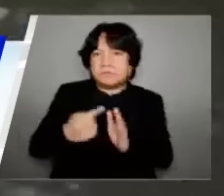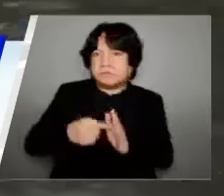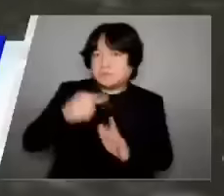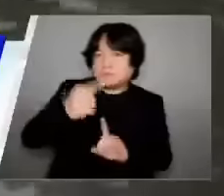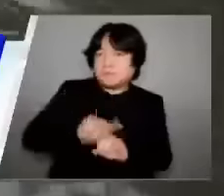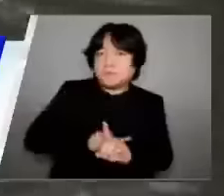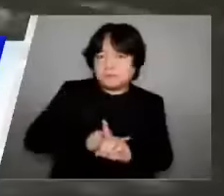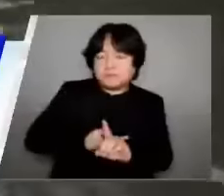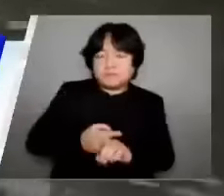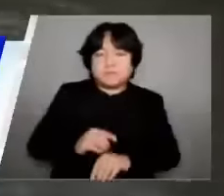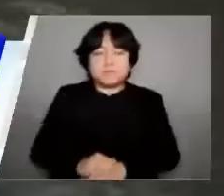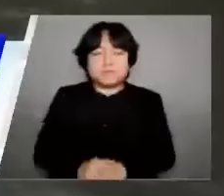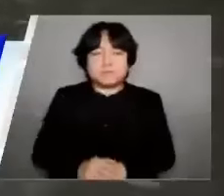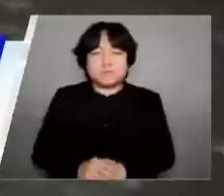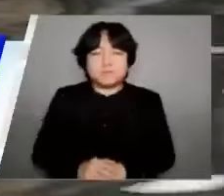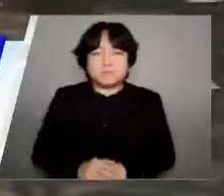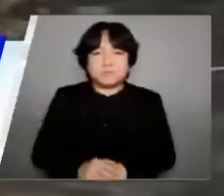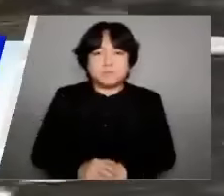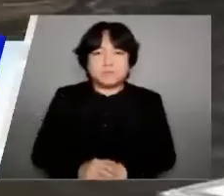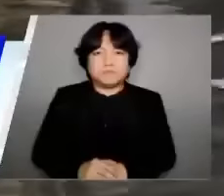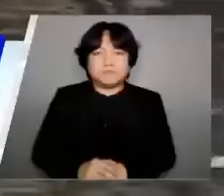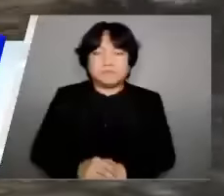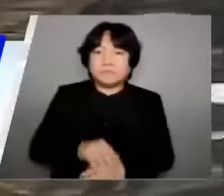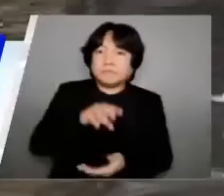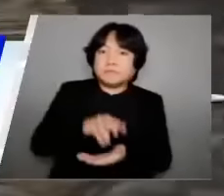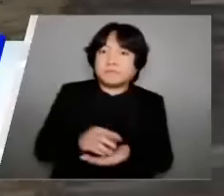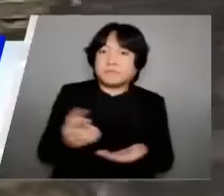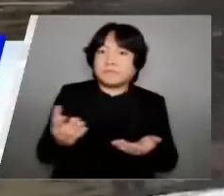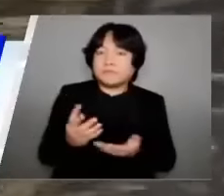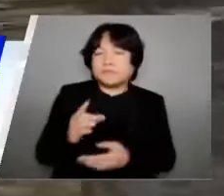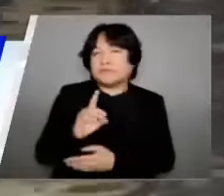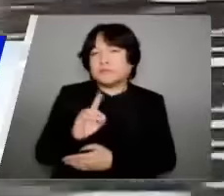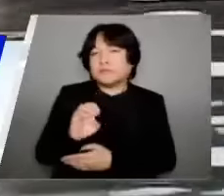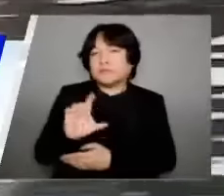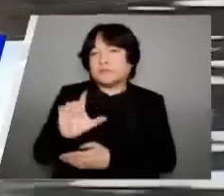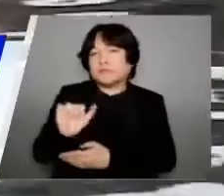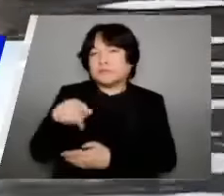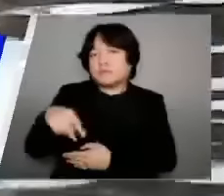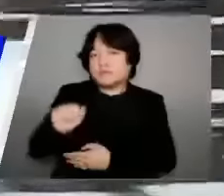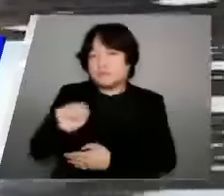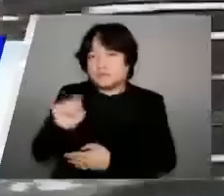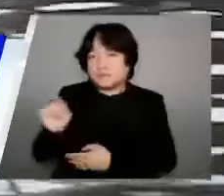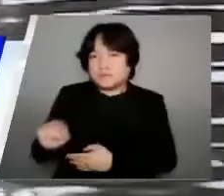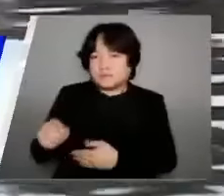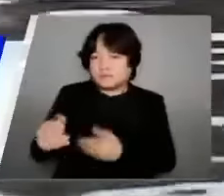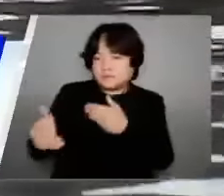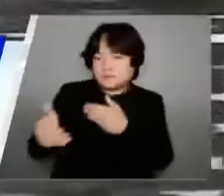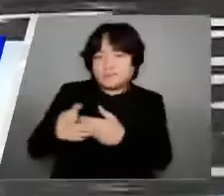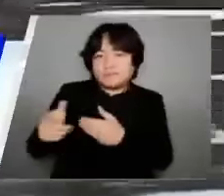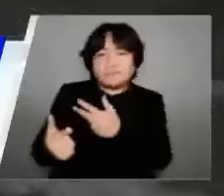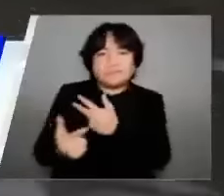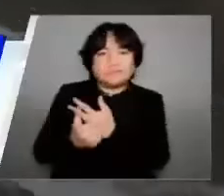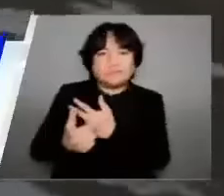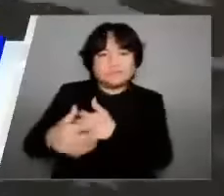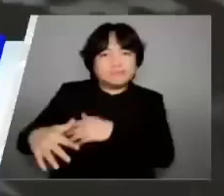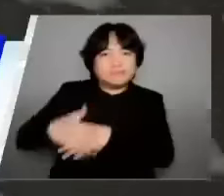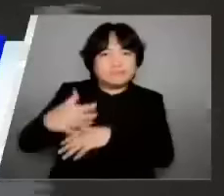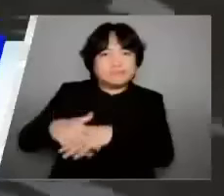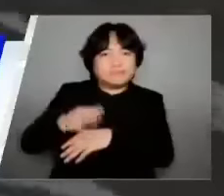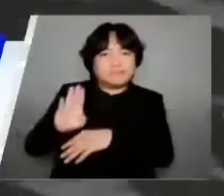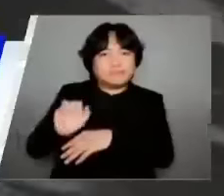Isa ang barangay de La Paz sa Binyan, Laguna, sa mga lugar na kadikit ng Laguna de Bay. Kaya kapag tuloy-tuloy ang malalakas na ulan gaya ng